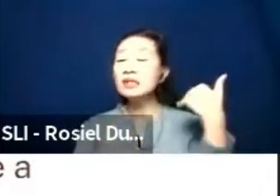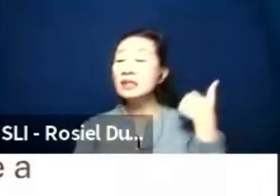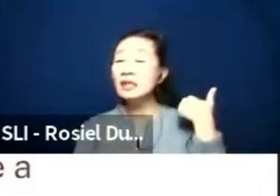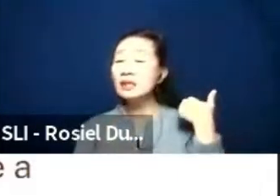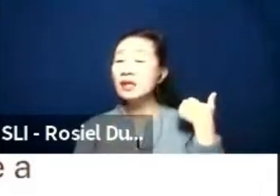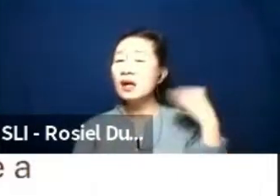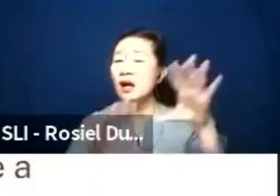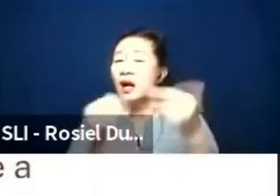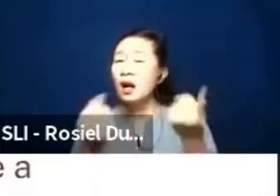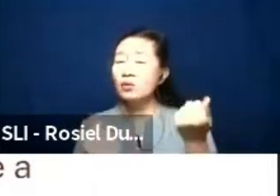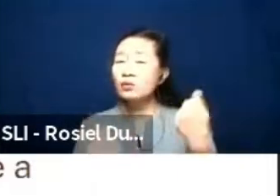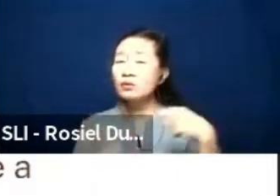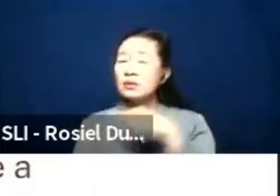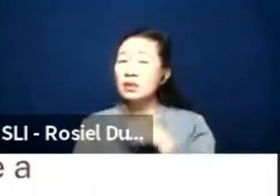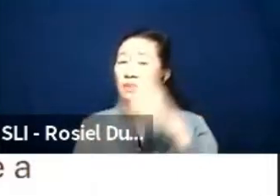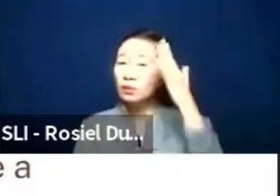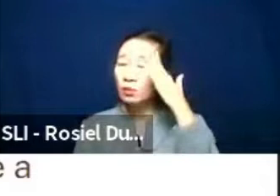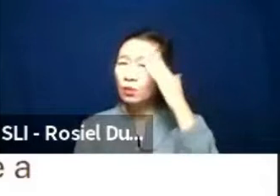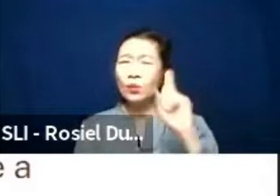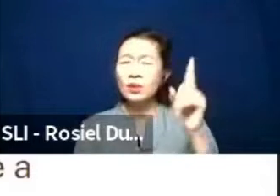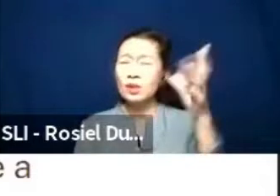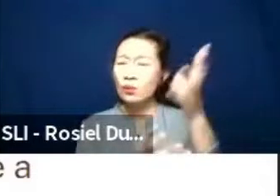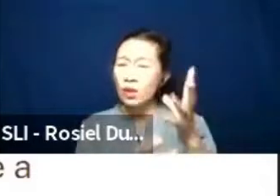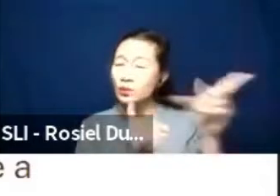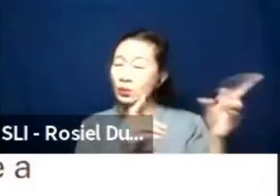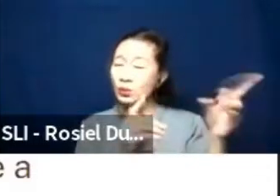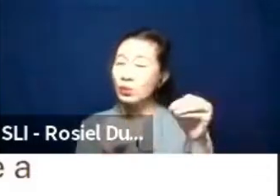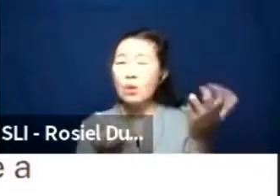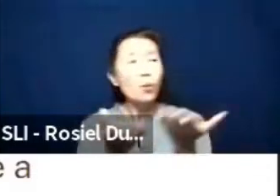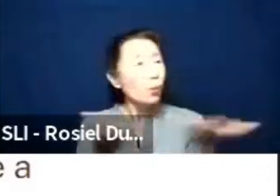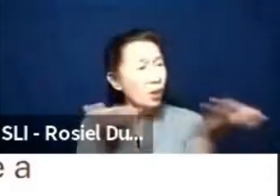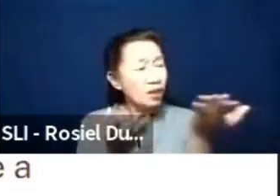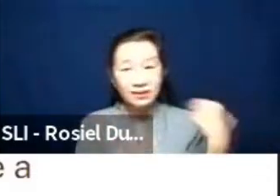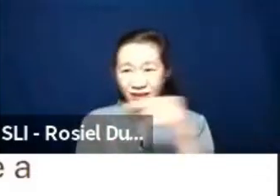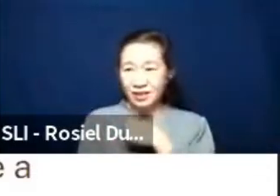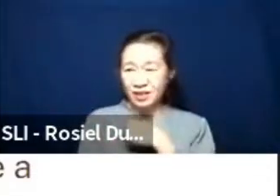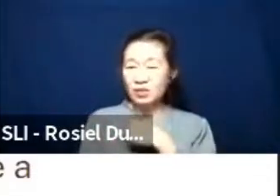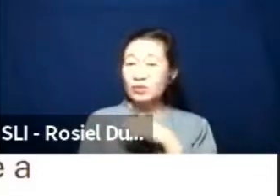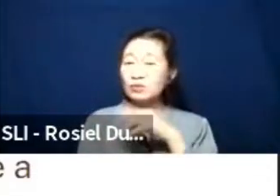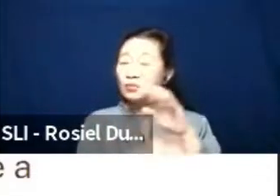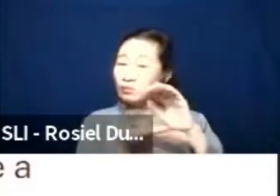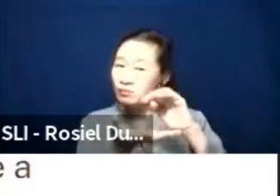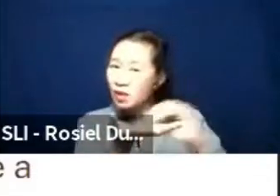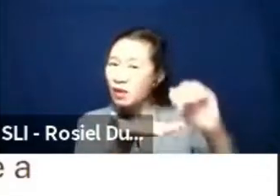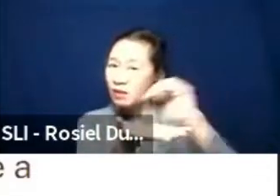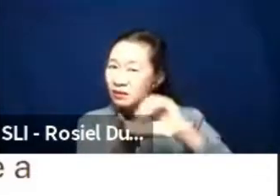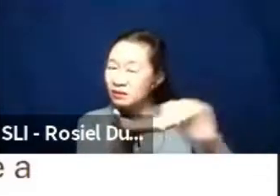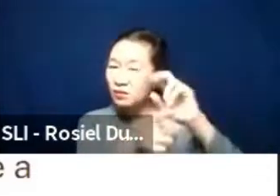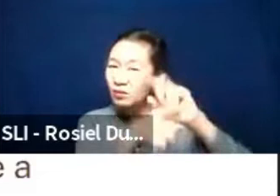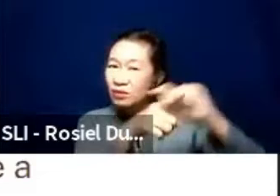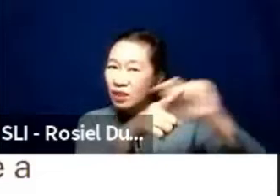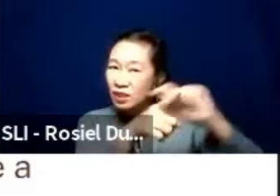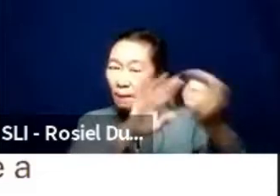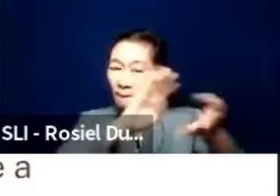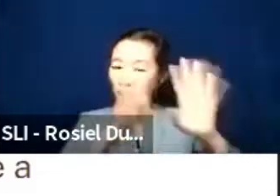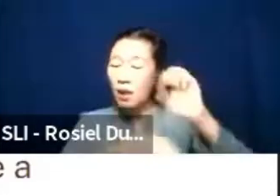natin aalamin kung ano yung gusto niyang gawin? At kung saan natin siya pwedeng hasain para maging trabaho